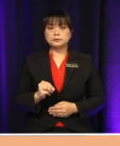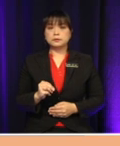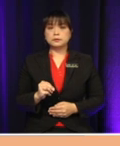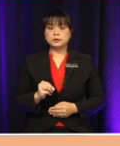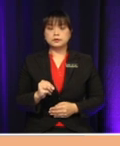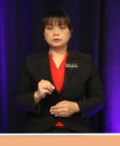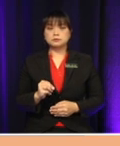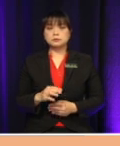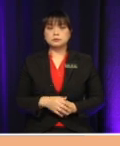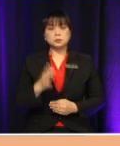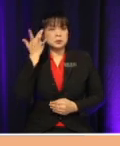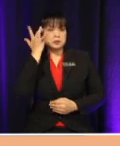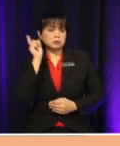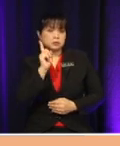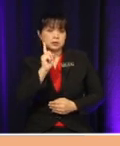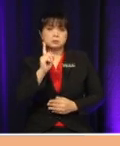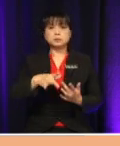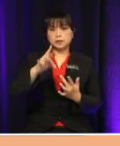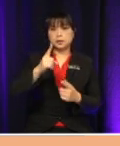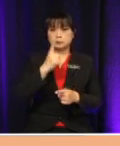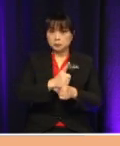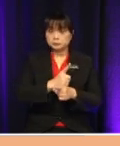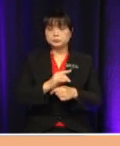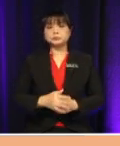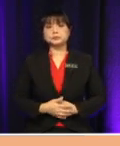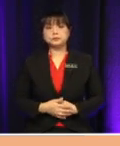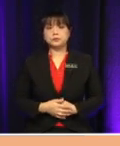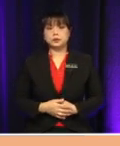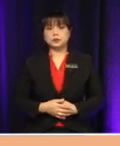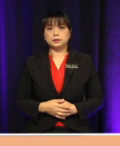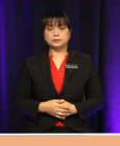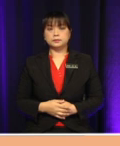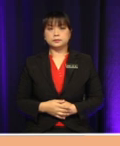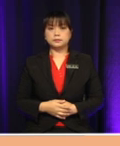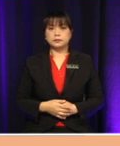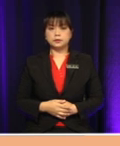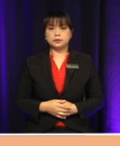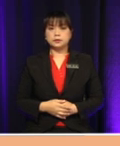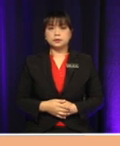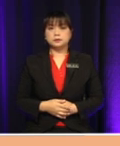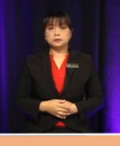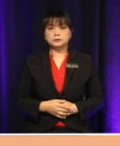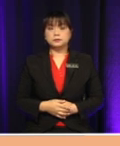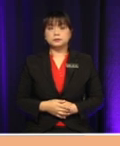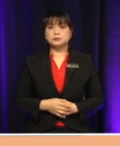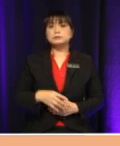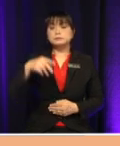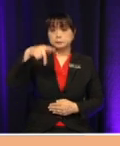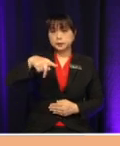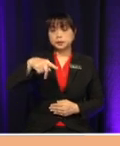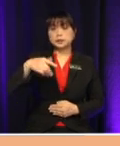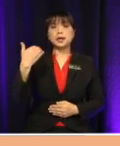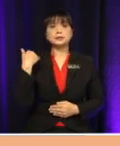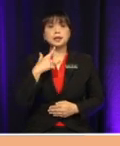oke shopee mempunyai bilangan organisme terbanyak Iya because v adalah kingdom alam yang paling besar